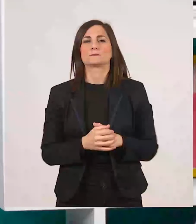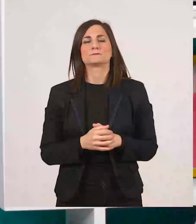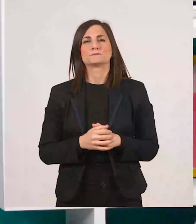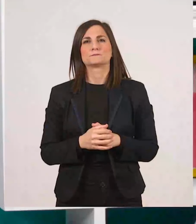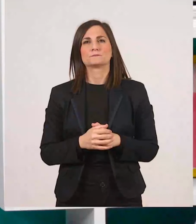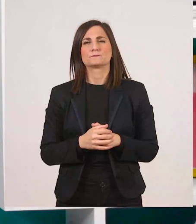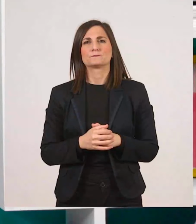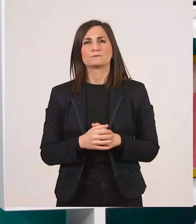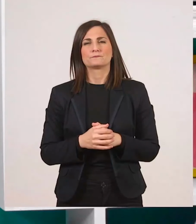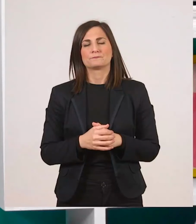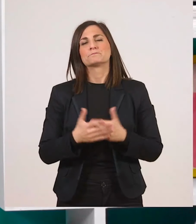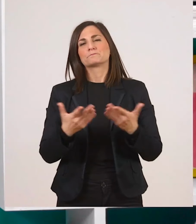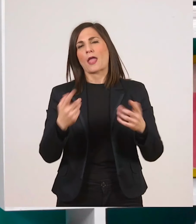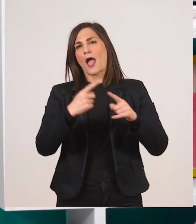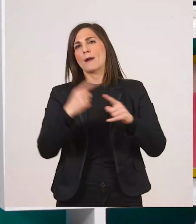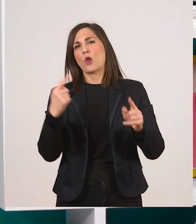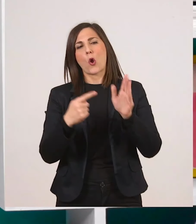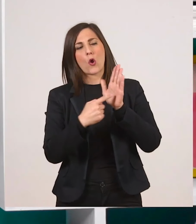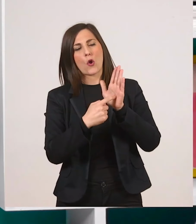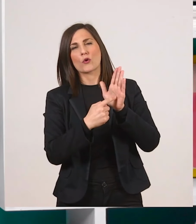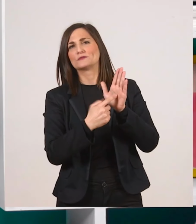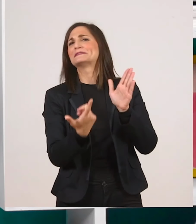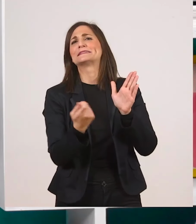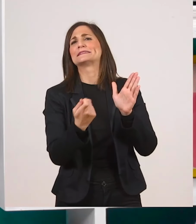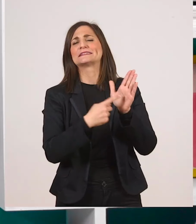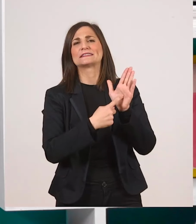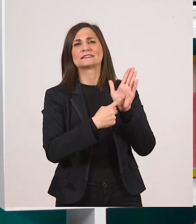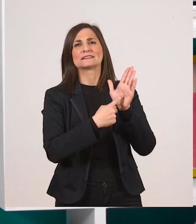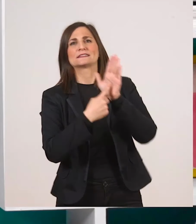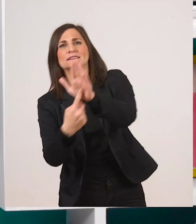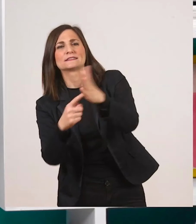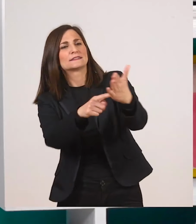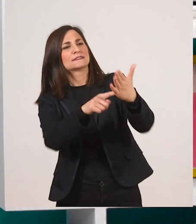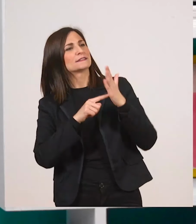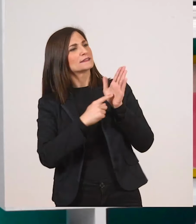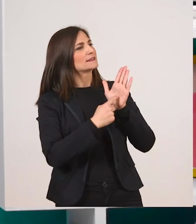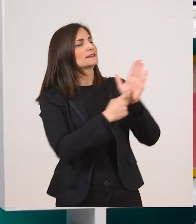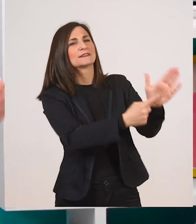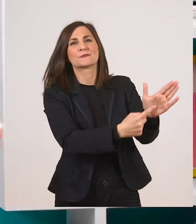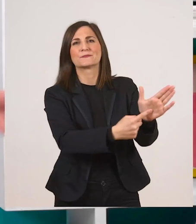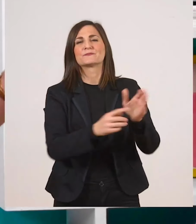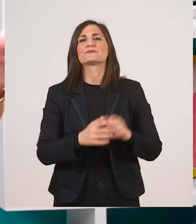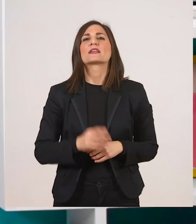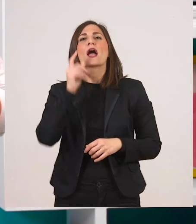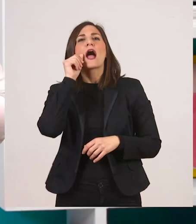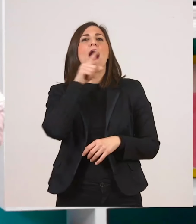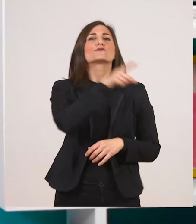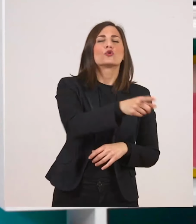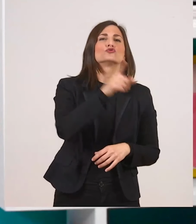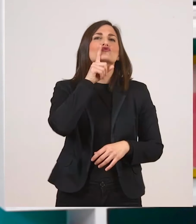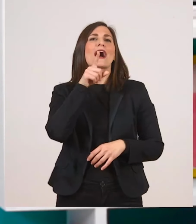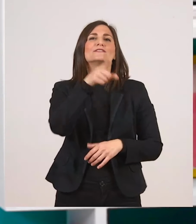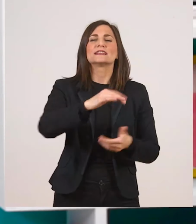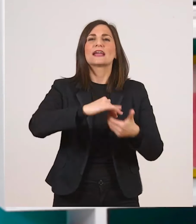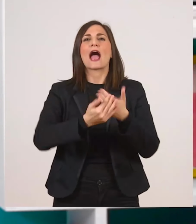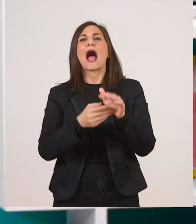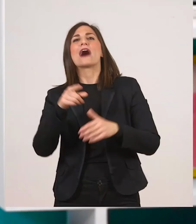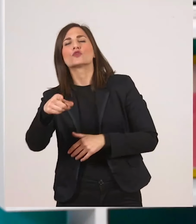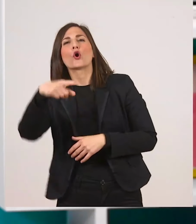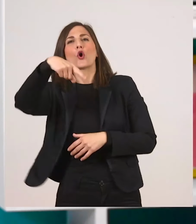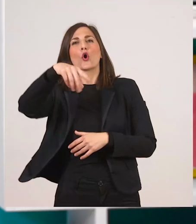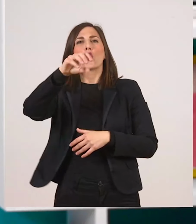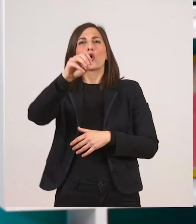Όπως λέει και η λέξη, οι δεικτικές αντωνυμίες μου δείχνουν. Αυτός, αυτή, αυτό, τούτος, τούτη,